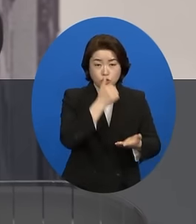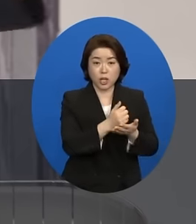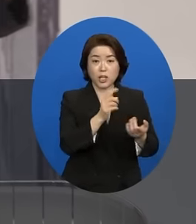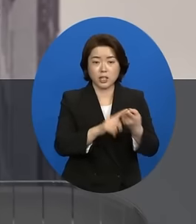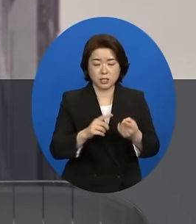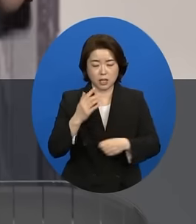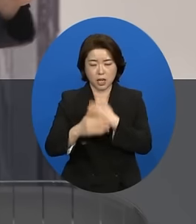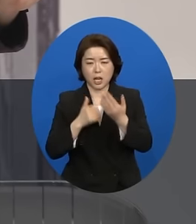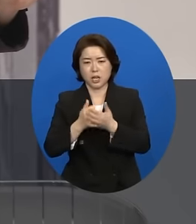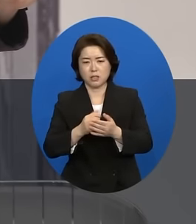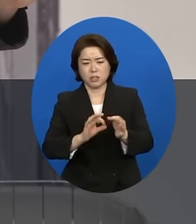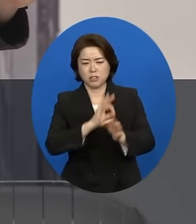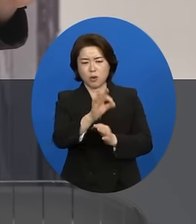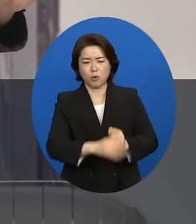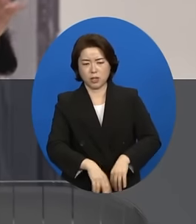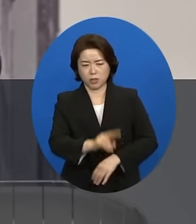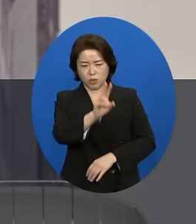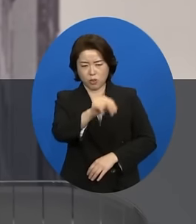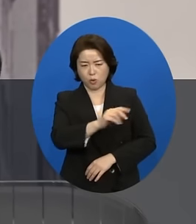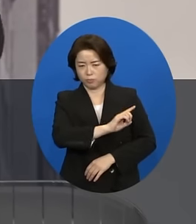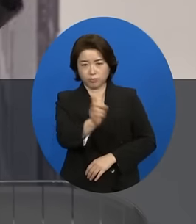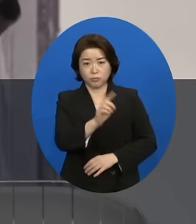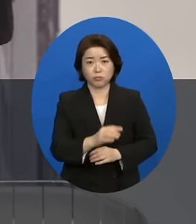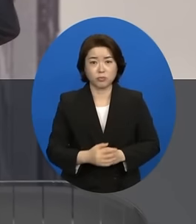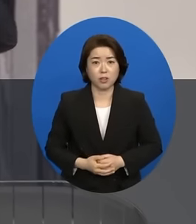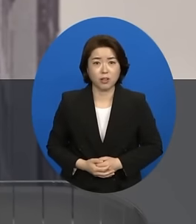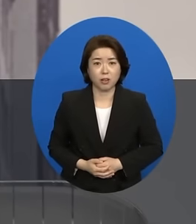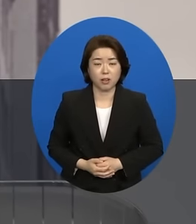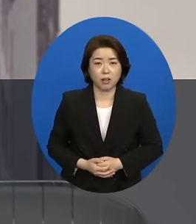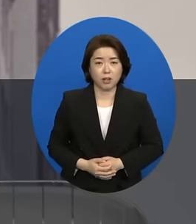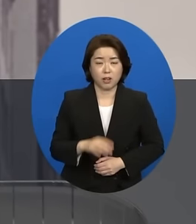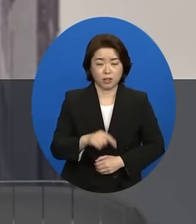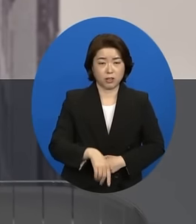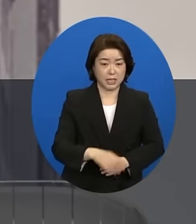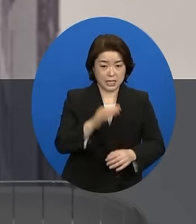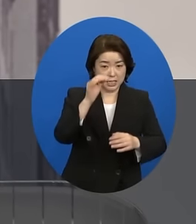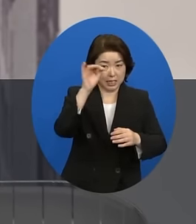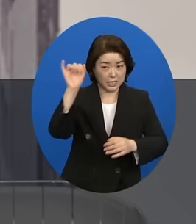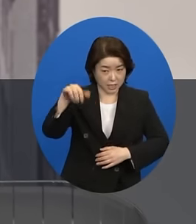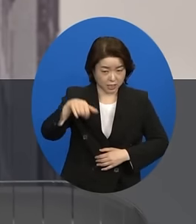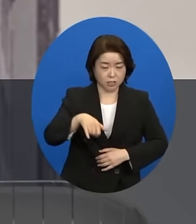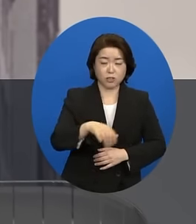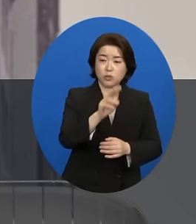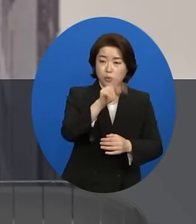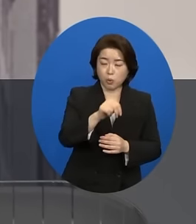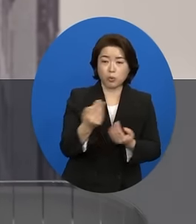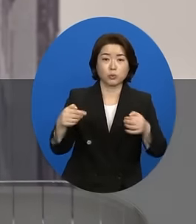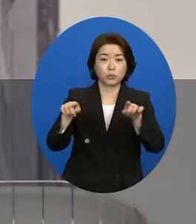영원한 부정, 노. 예스와 노가 십자가라고 한다는 것이죠.